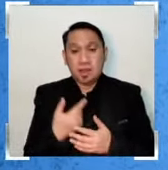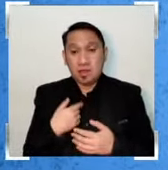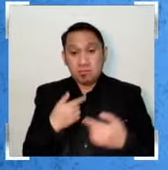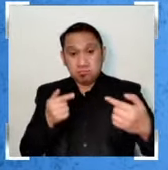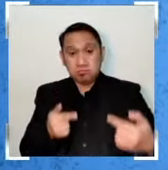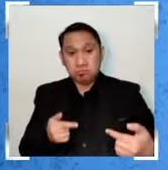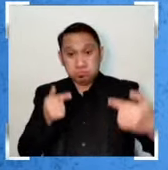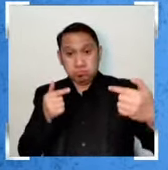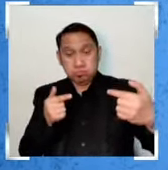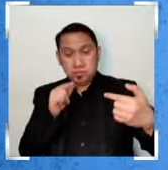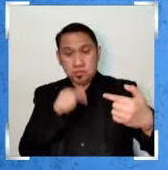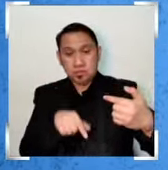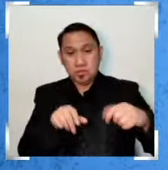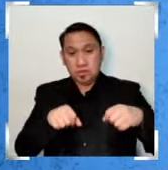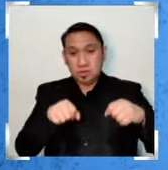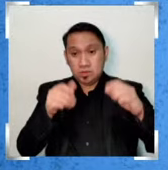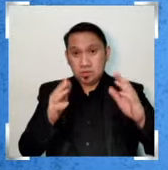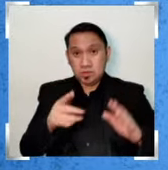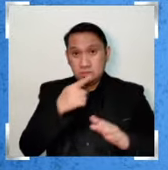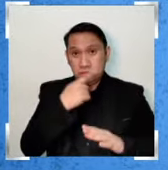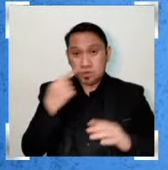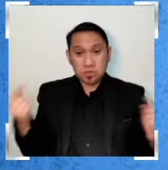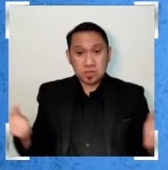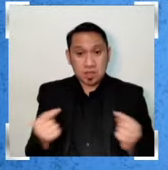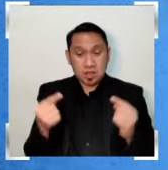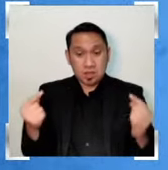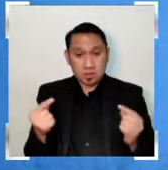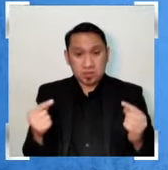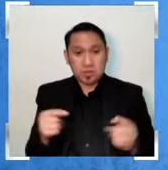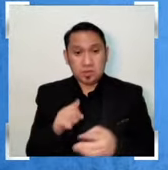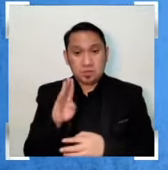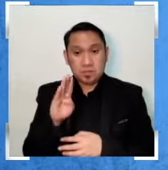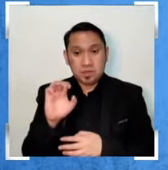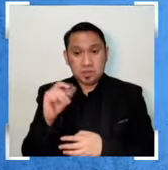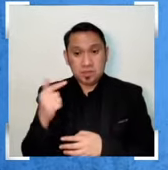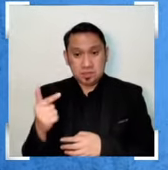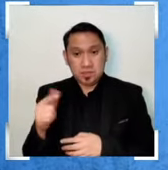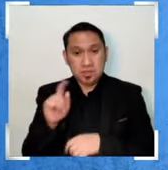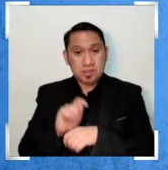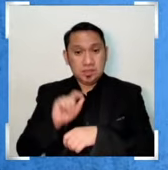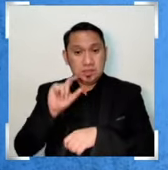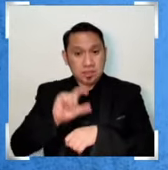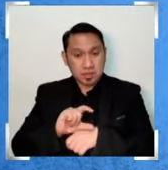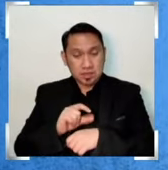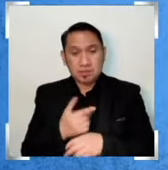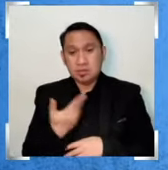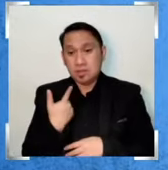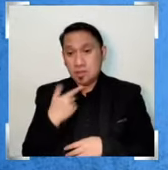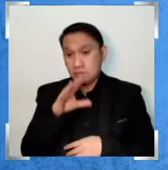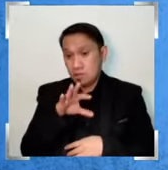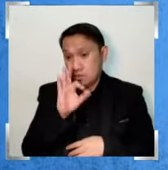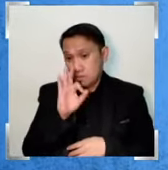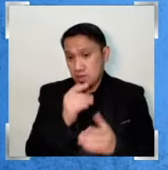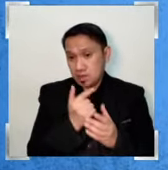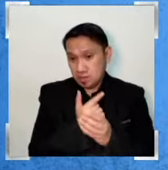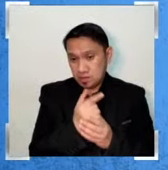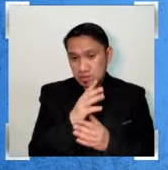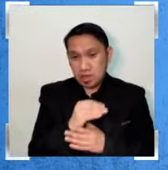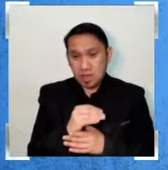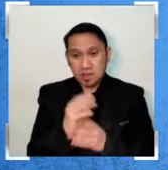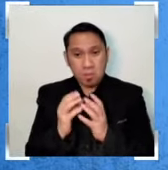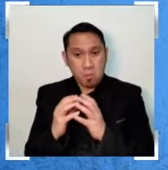isang rider dahil sa away kalsada sa BGC Taguig. Nahulihan umano siya ng baril at pampasabog at